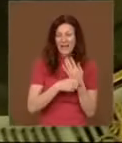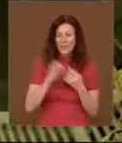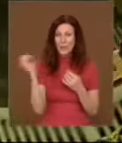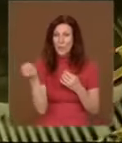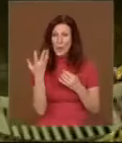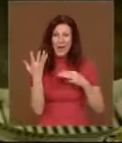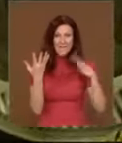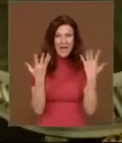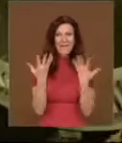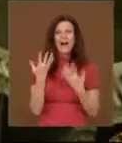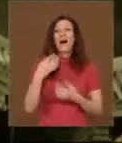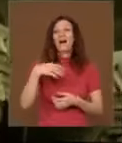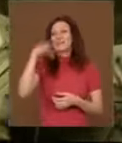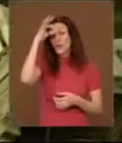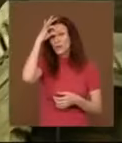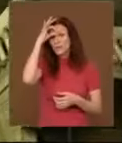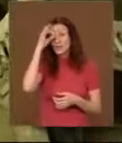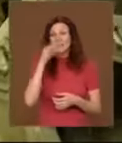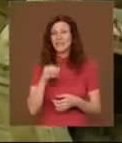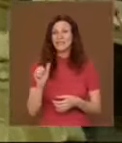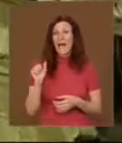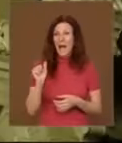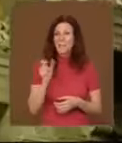на Неговите ученици, на апостолите,